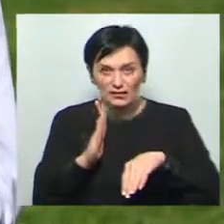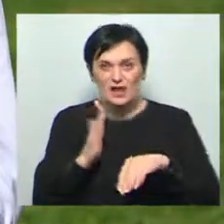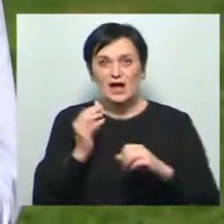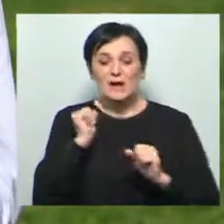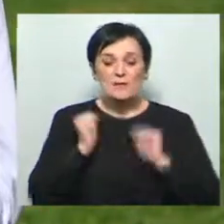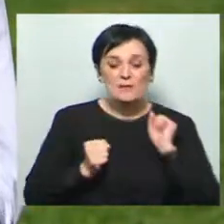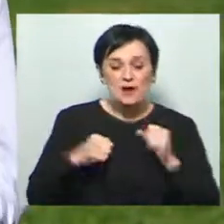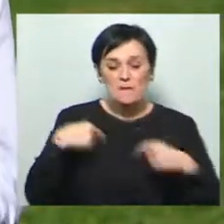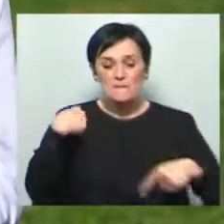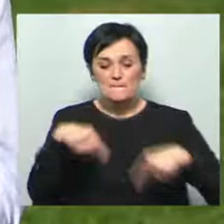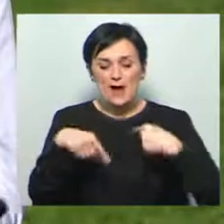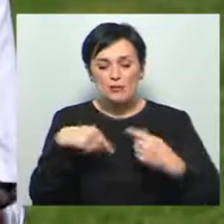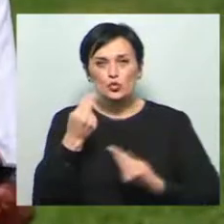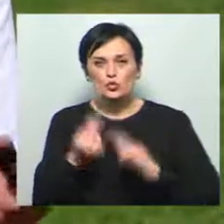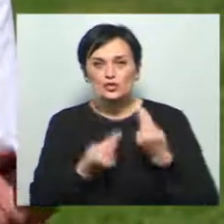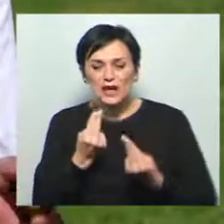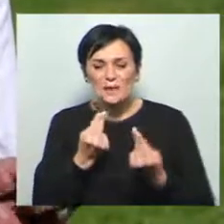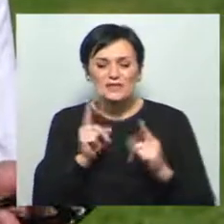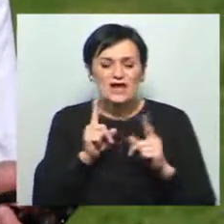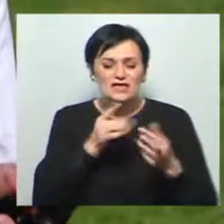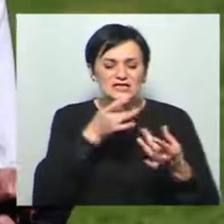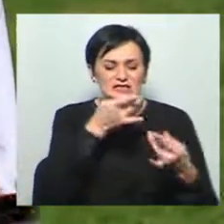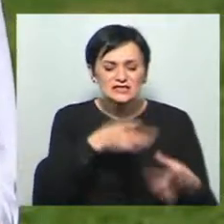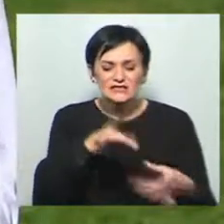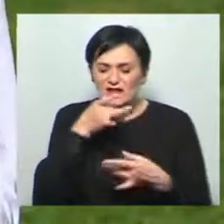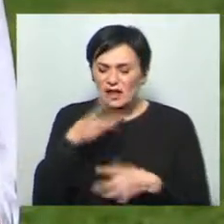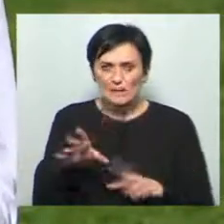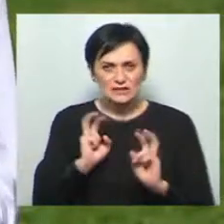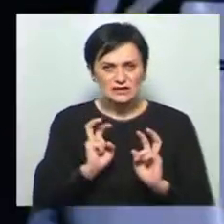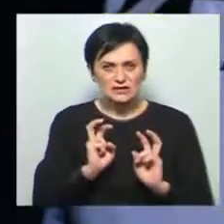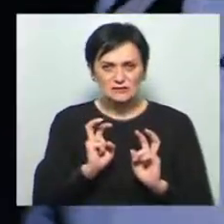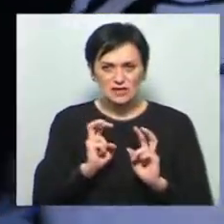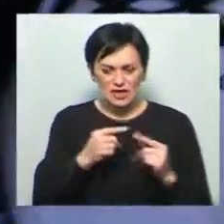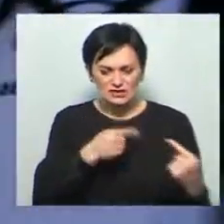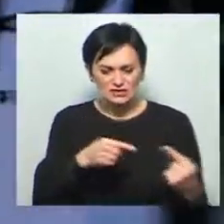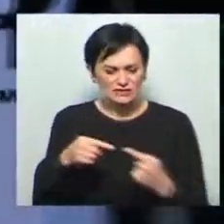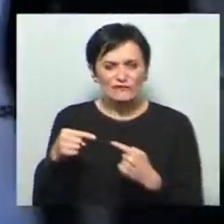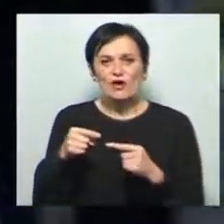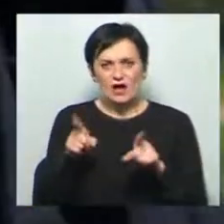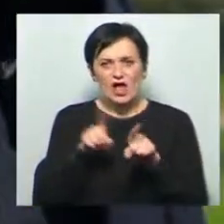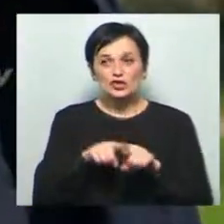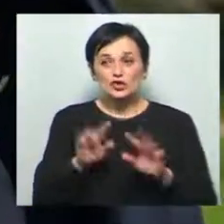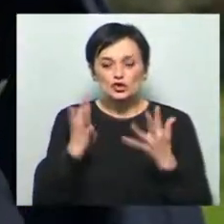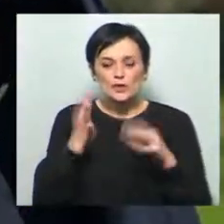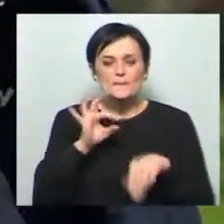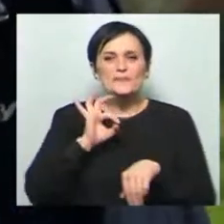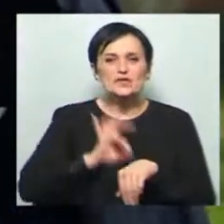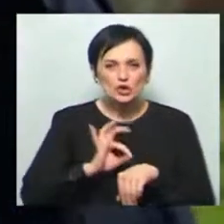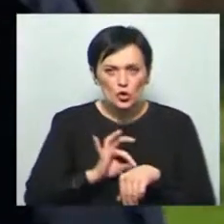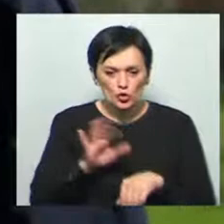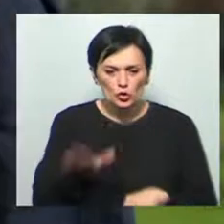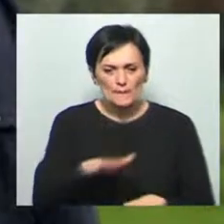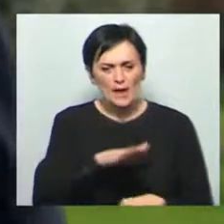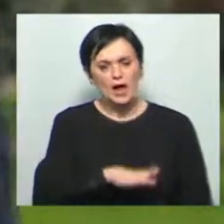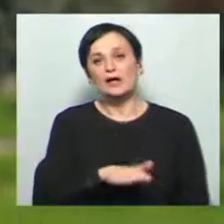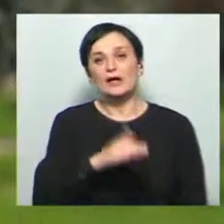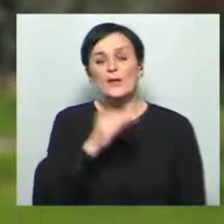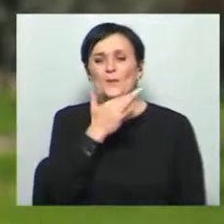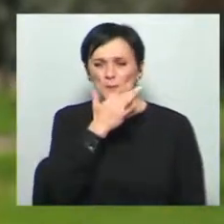სირბილზე, ფეხბურთის თამაშისას თუ სხვა ნებისმიერი რამეზე სულ მქონდა ესეთ შემთხვევა, რომ ტკიოდა ფეხი. ძალიან